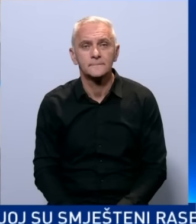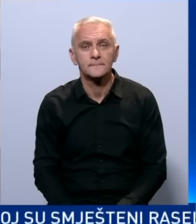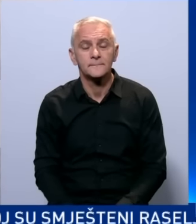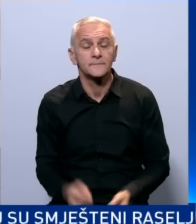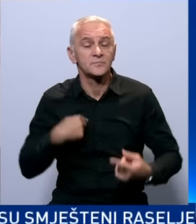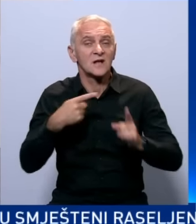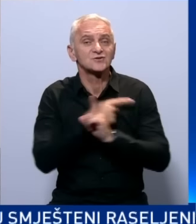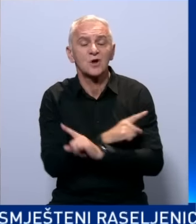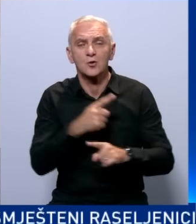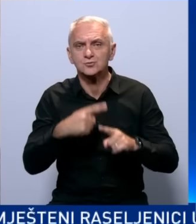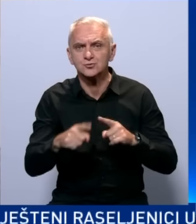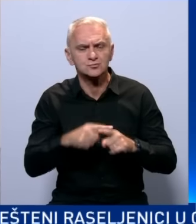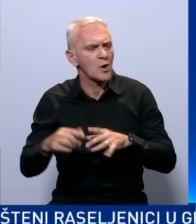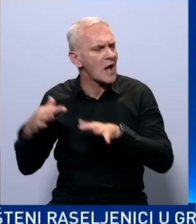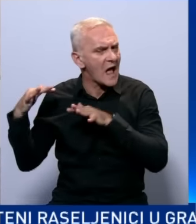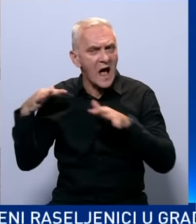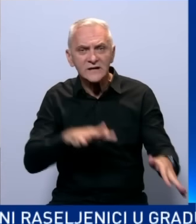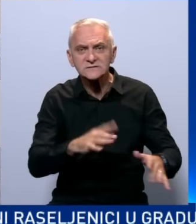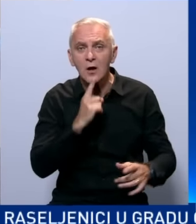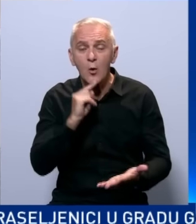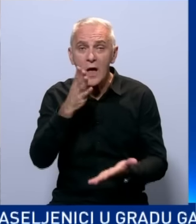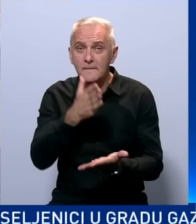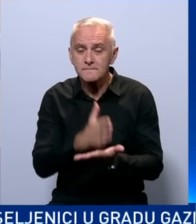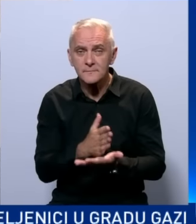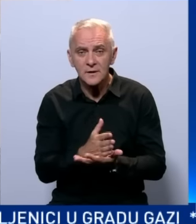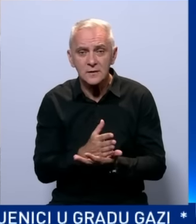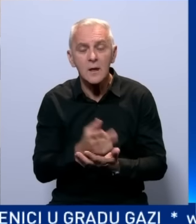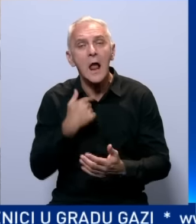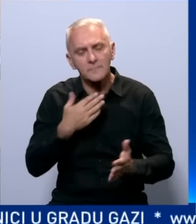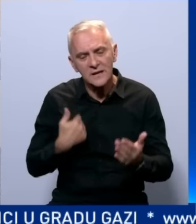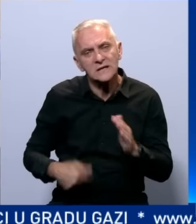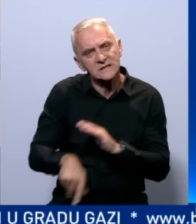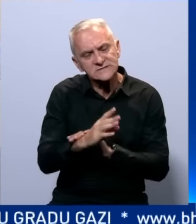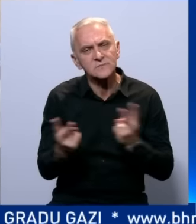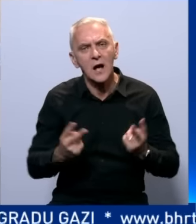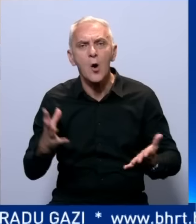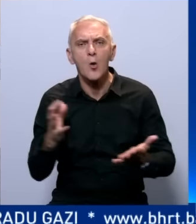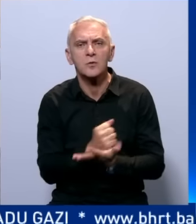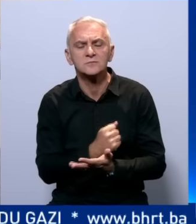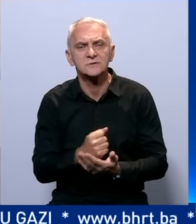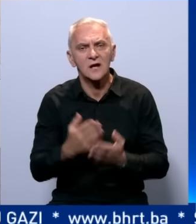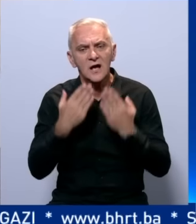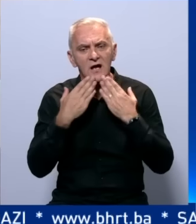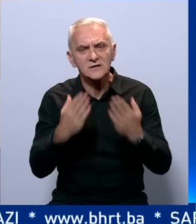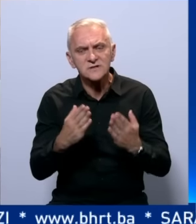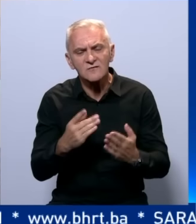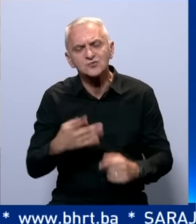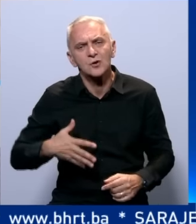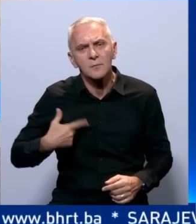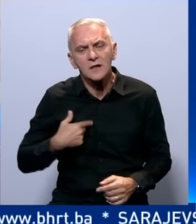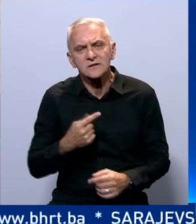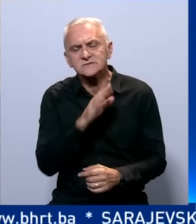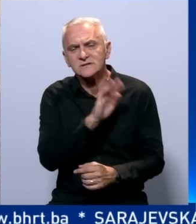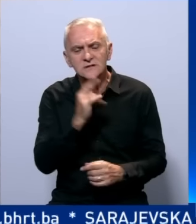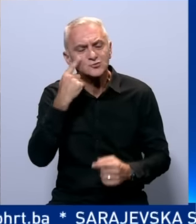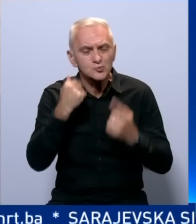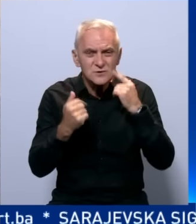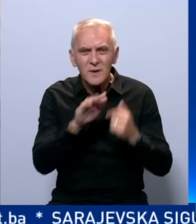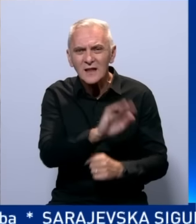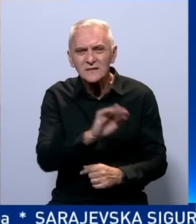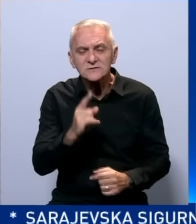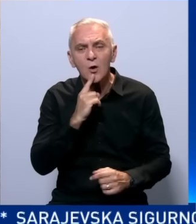Žao nam je zbog brutalne agresije koja se dogodila, ali izaći ćemo kao pobjednici zahvaljujući krvi izgubljene mladosti i djece i mnogih koji